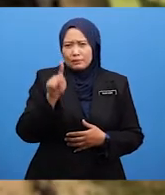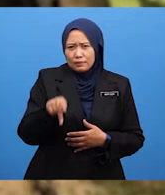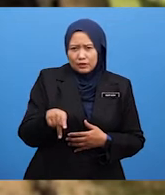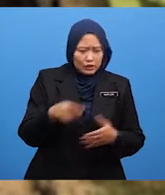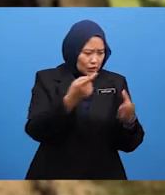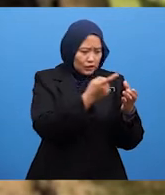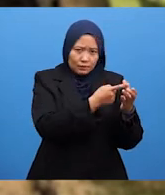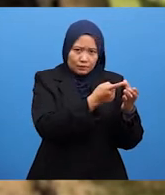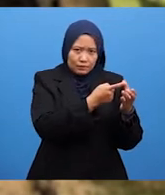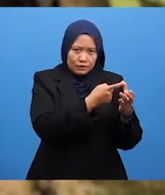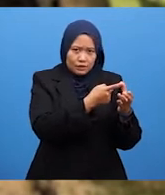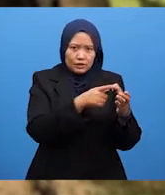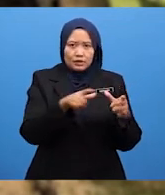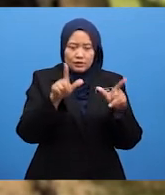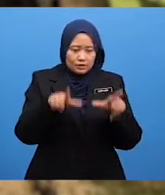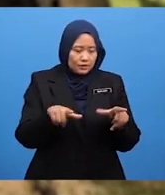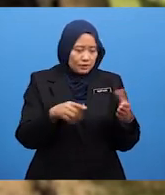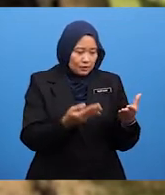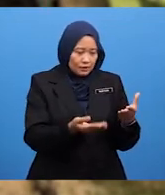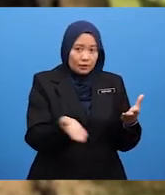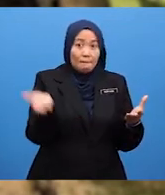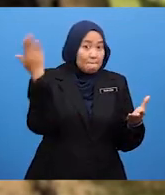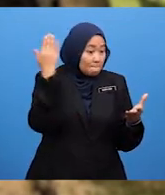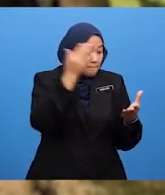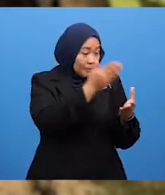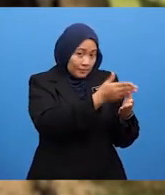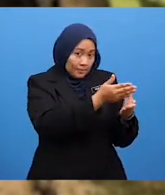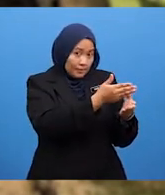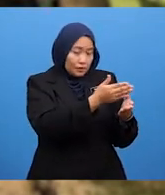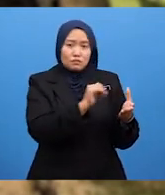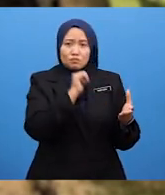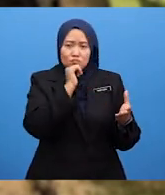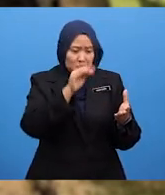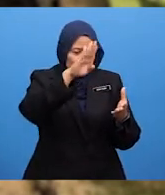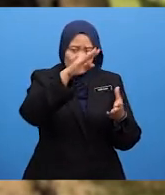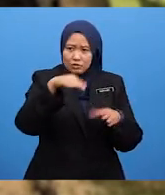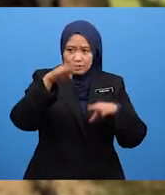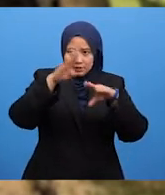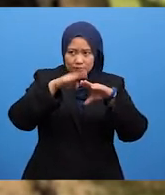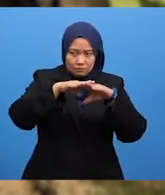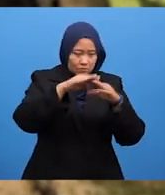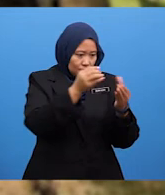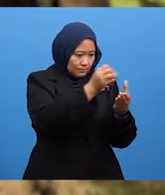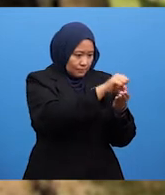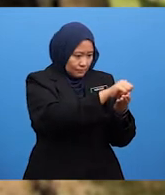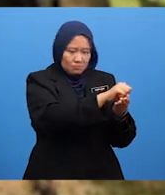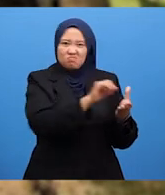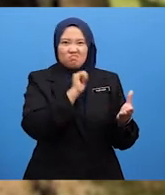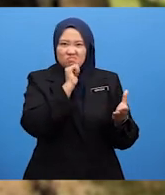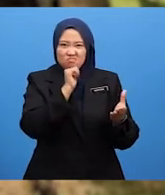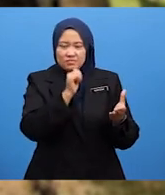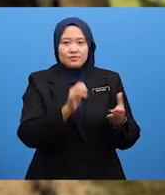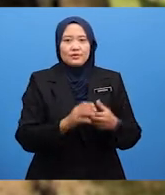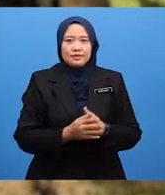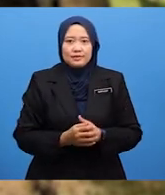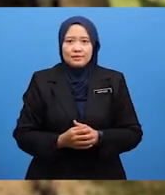jari ini diletakkan di belakang, bukan di atas leher gambus, kerana ia akan menyebabkan jari kita akan menyondong